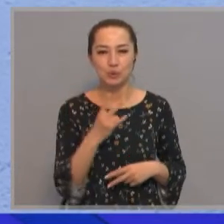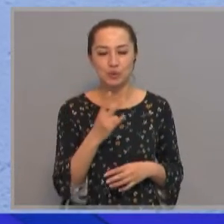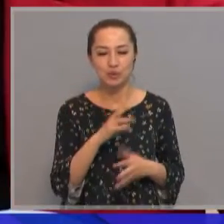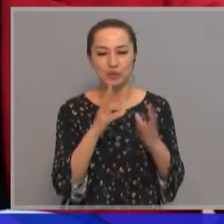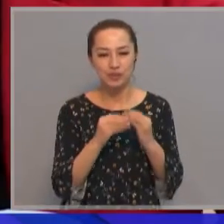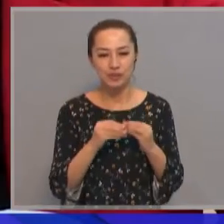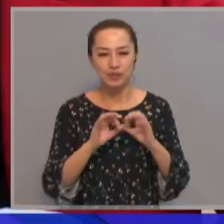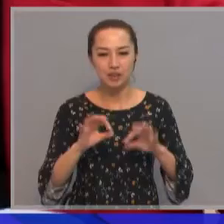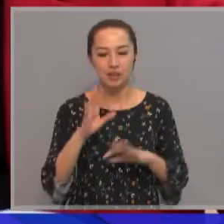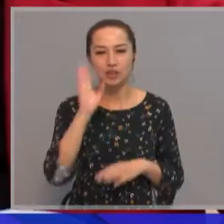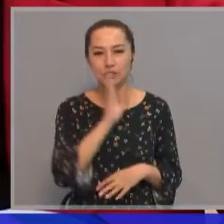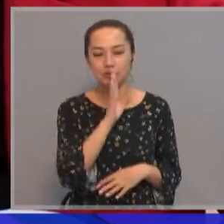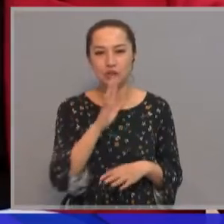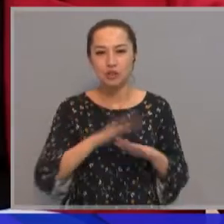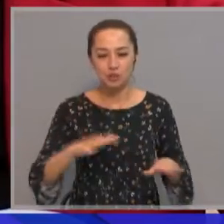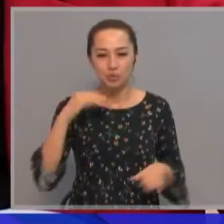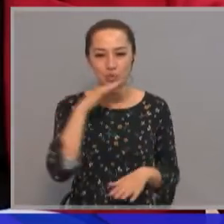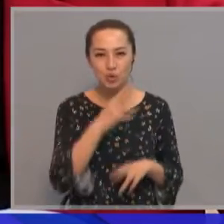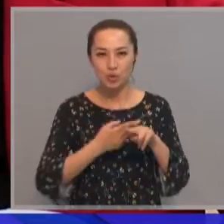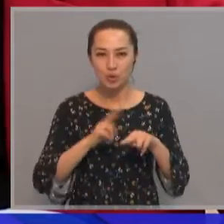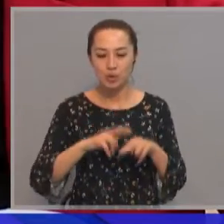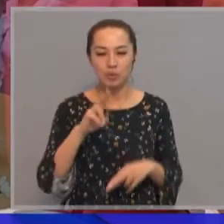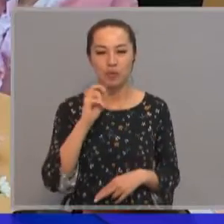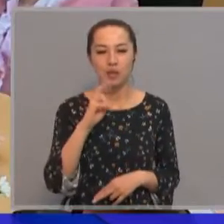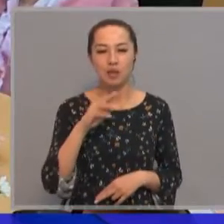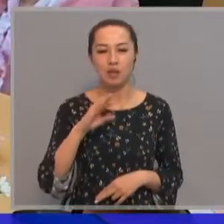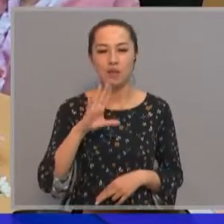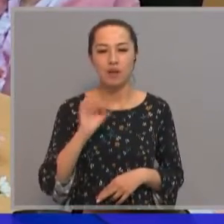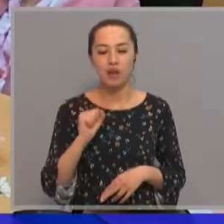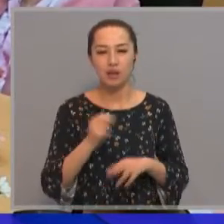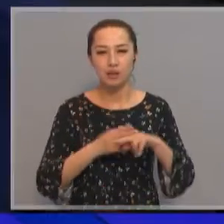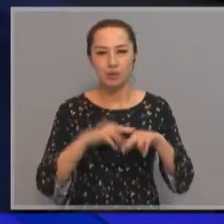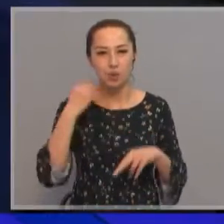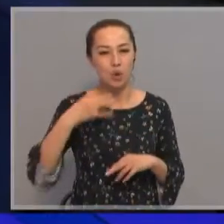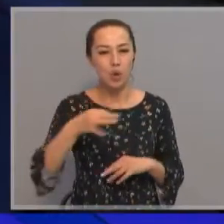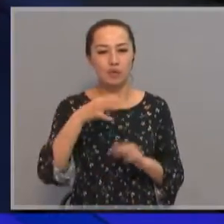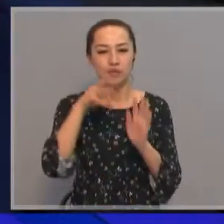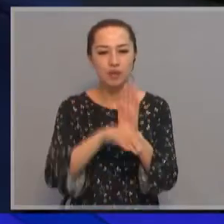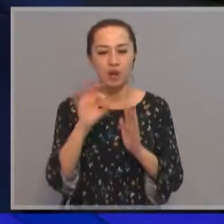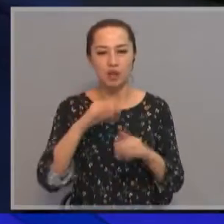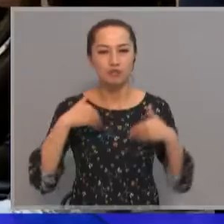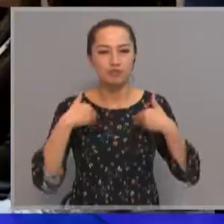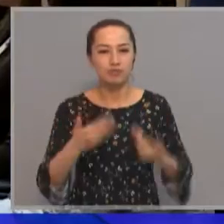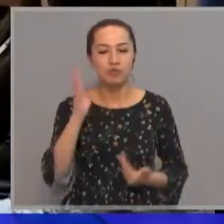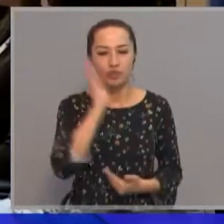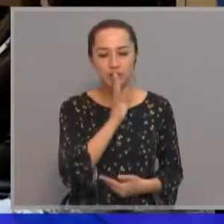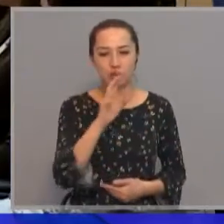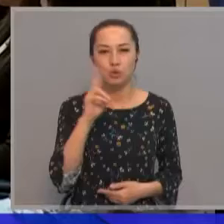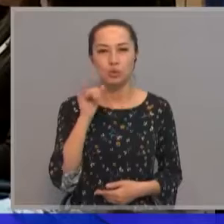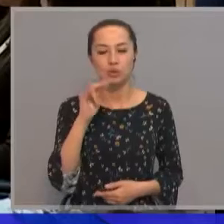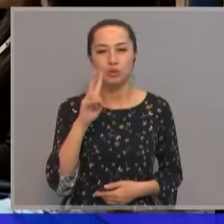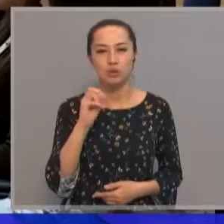жөнінде сөз қозғады. Көпбалалы ана Гүлбаршын Бекетова Қазақстан халқы ассамблеясы жанындағы Түркістан облыстық аналар кеңесінің Төрайма Дүсенгүл